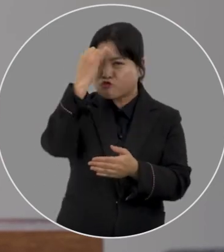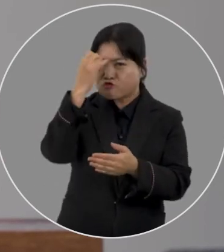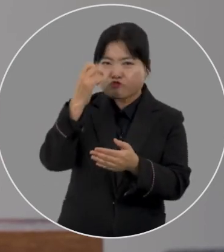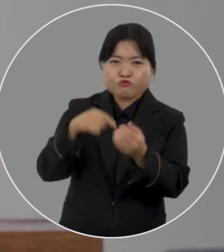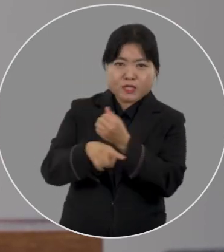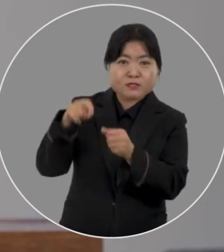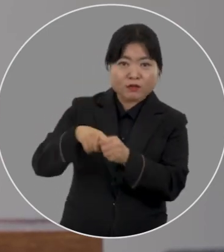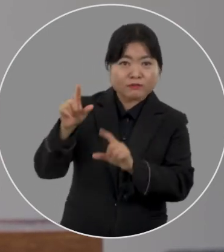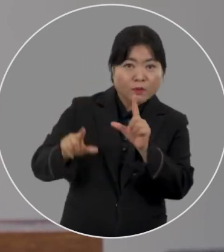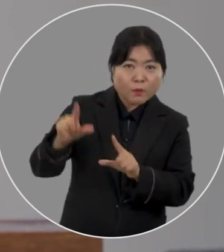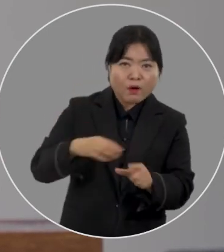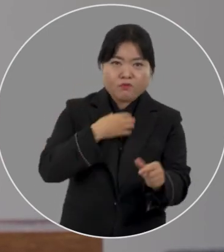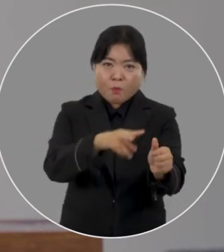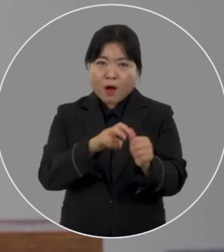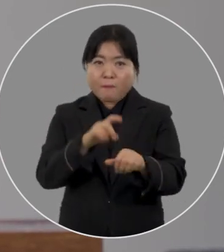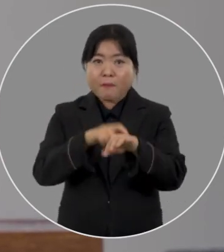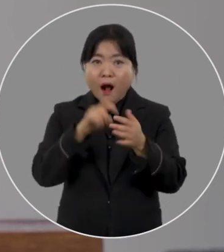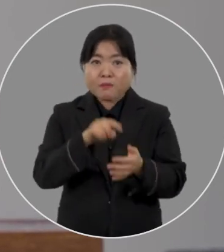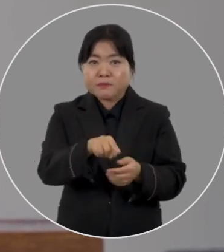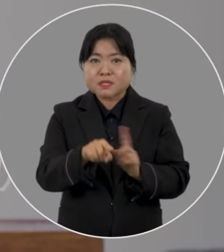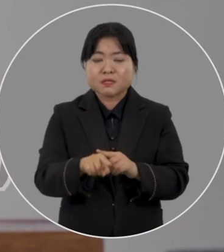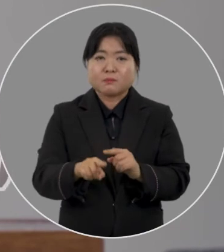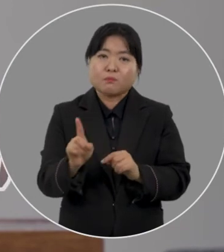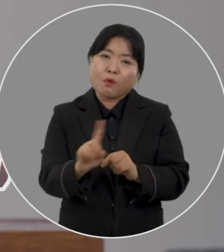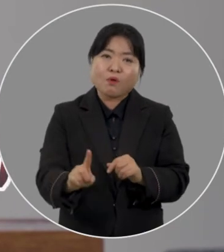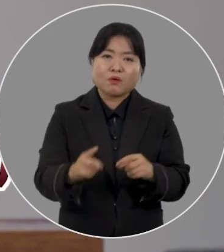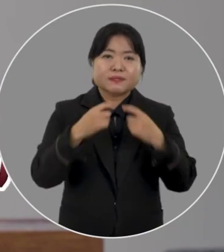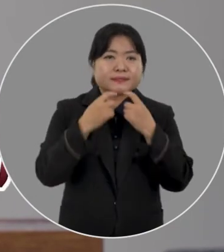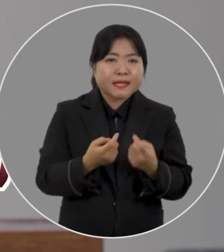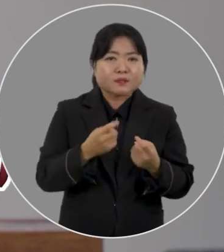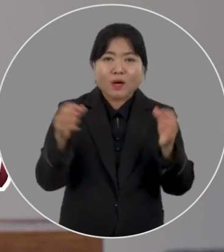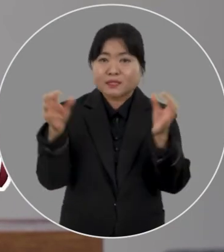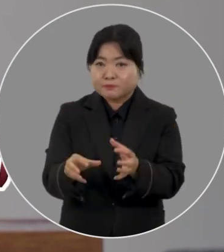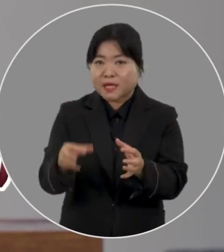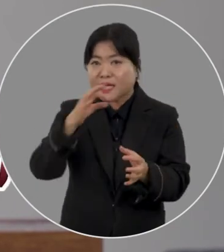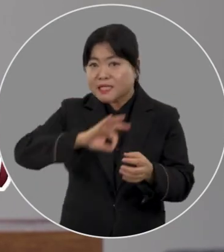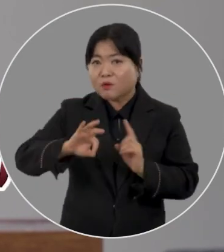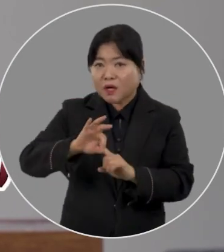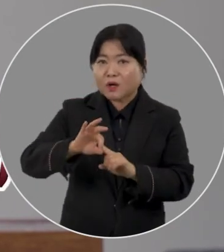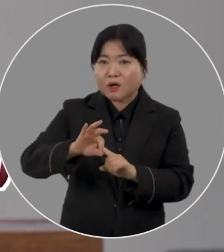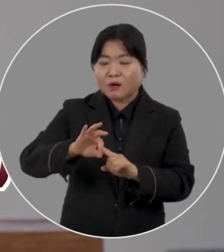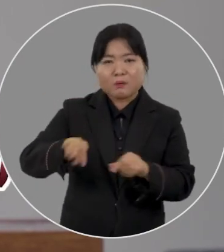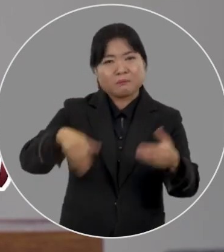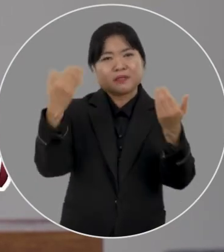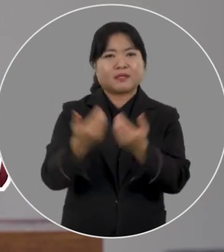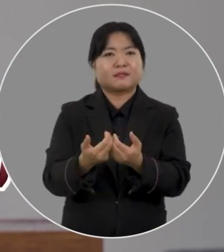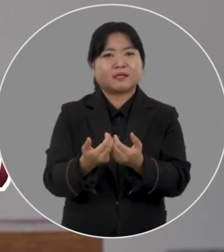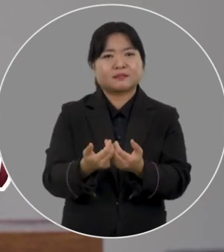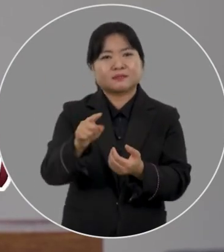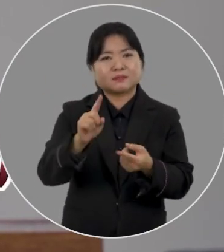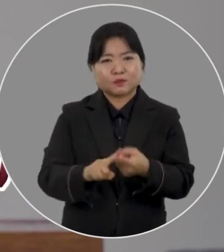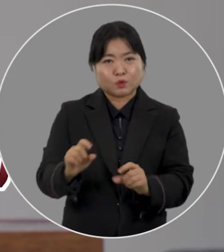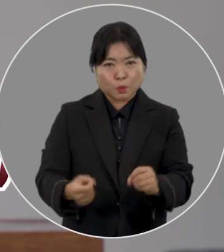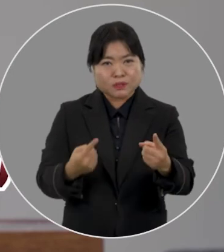태도나 어떤 혐오하는 마음 자체가 심지어는 그 어떤 개인이나 집단의 이익에도 반한다는